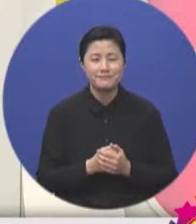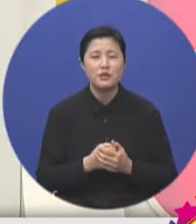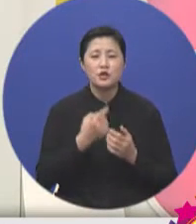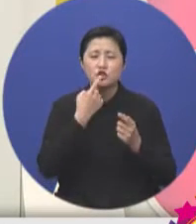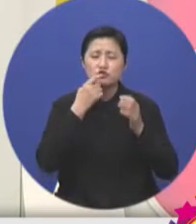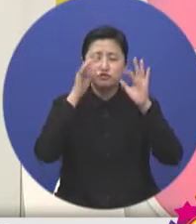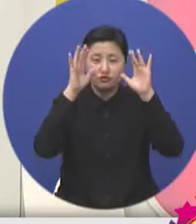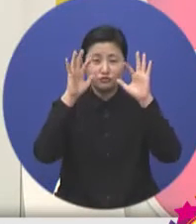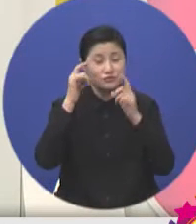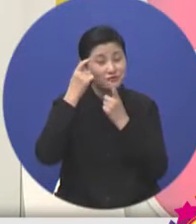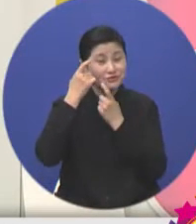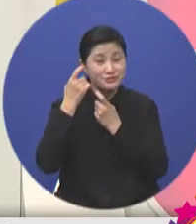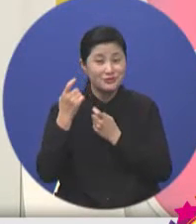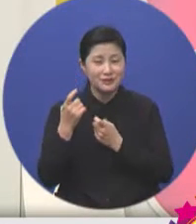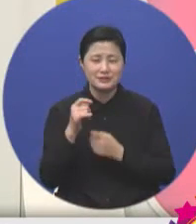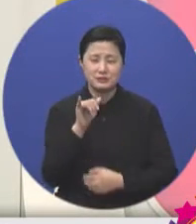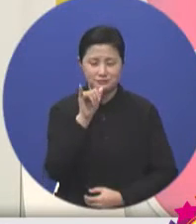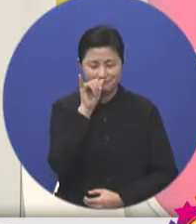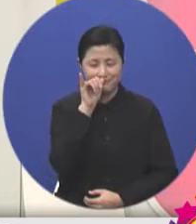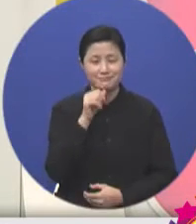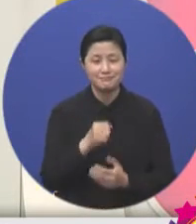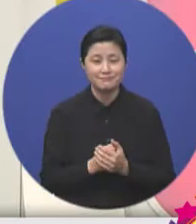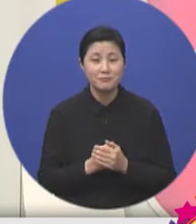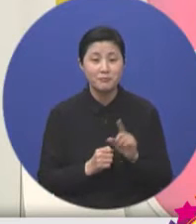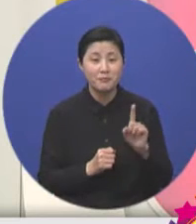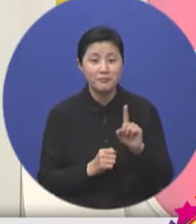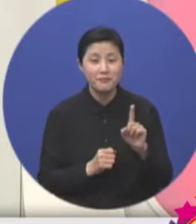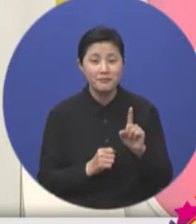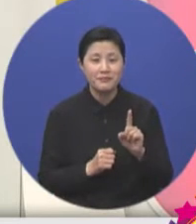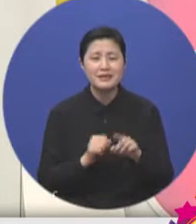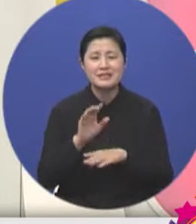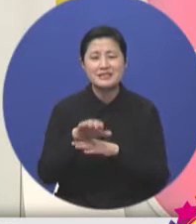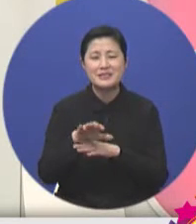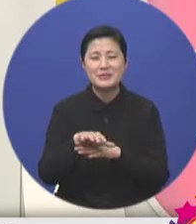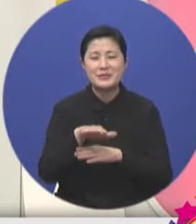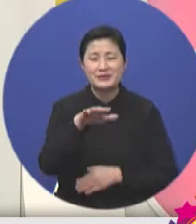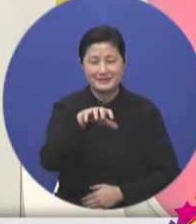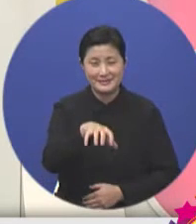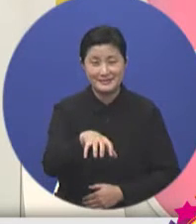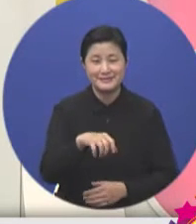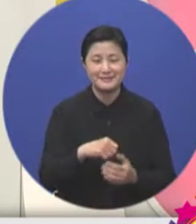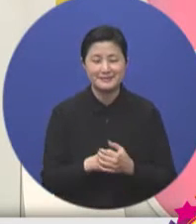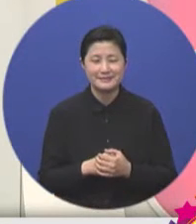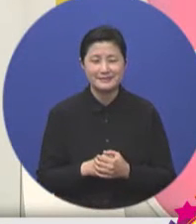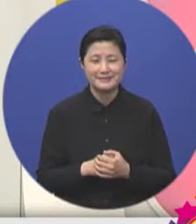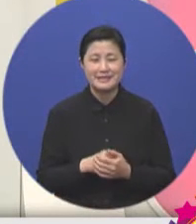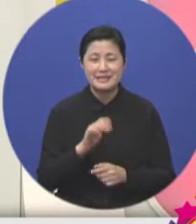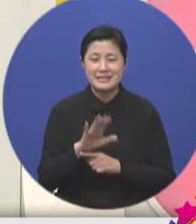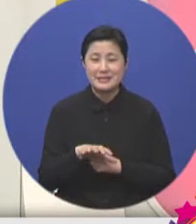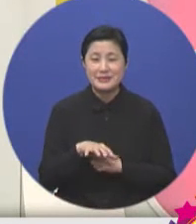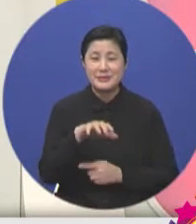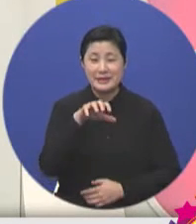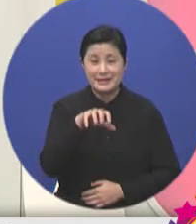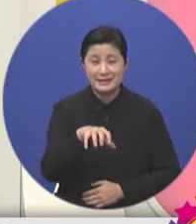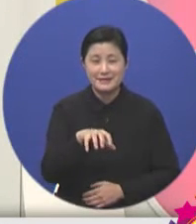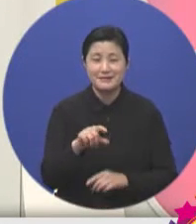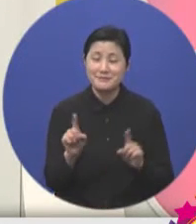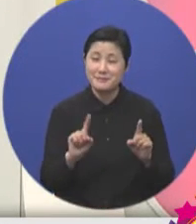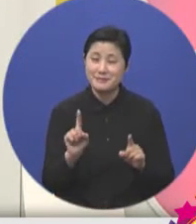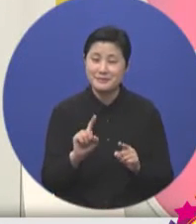눈에 추억이 있죠. 어떤 게 있으십니까? 시골에서. 시골에서 이제 뭐야 우리나라